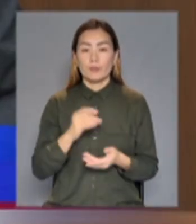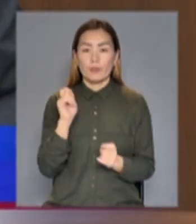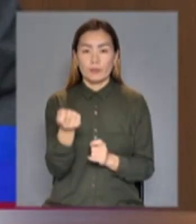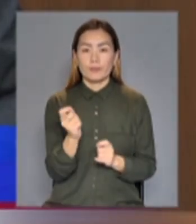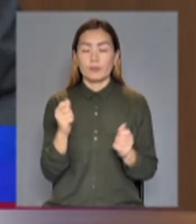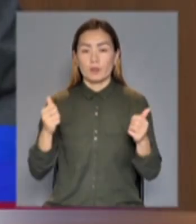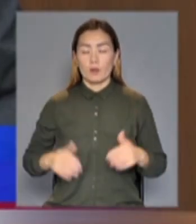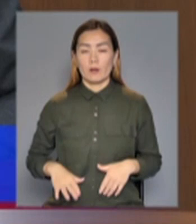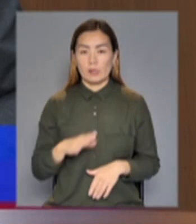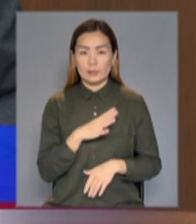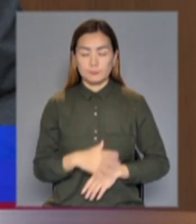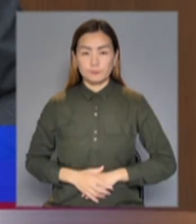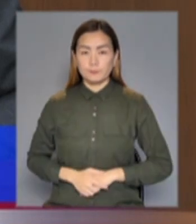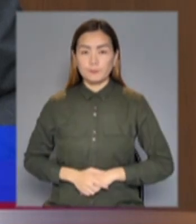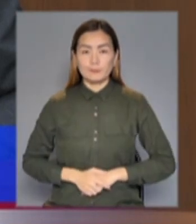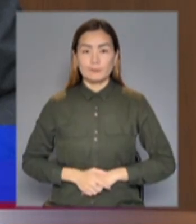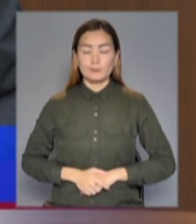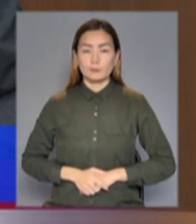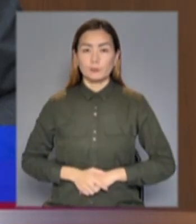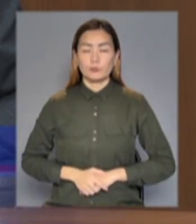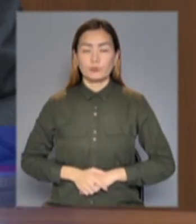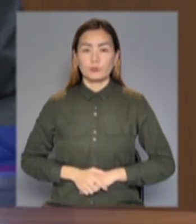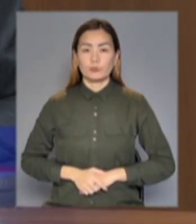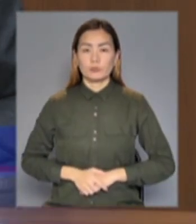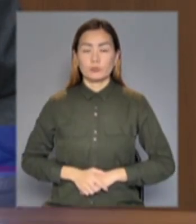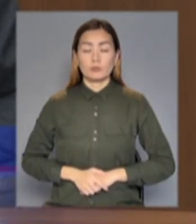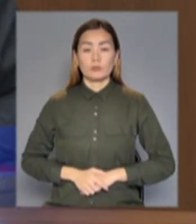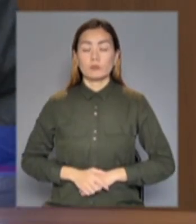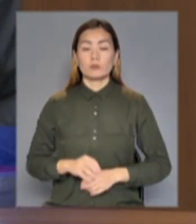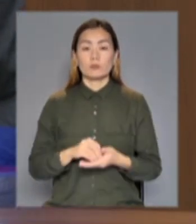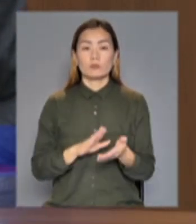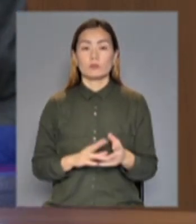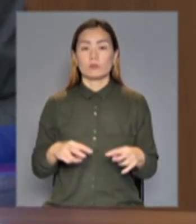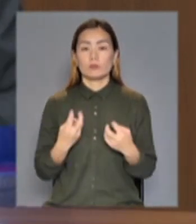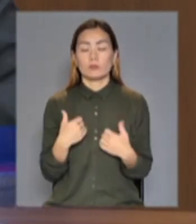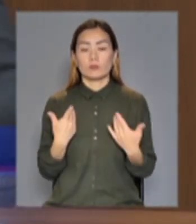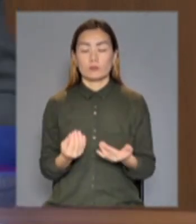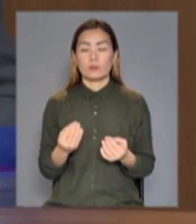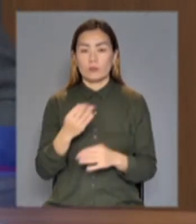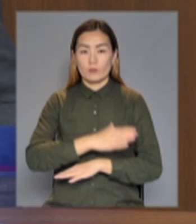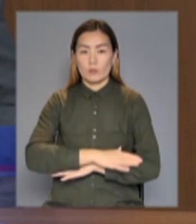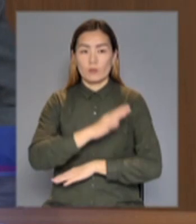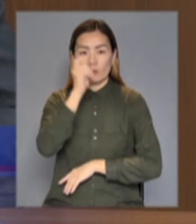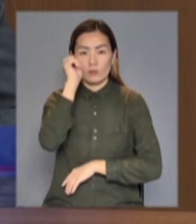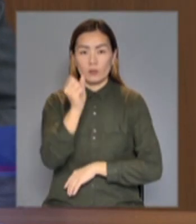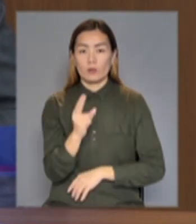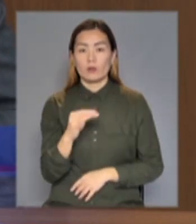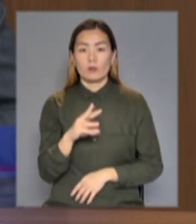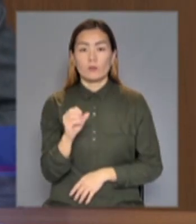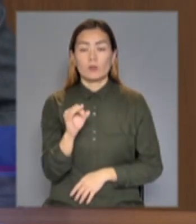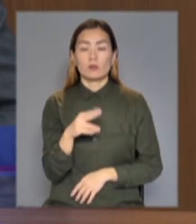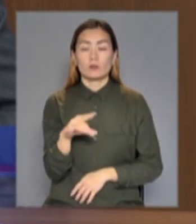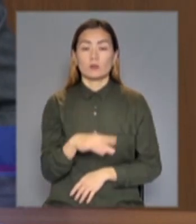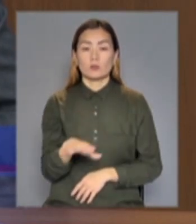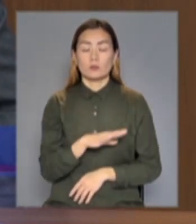единогласно решению нанова жений по этике предлагаю акиму инского